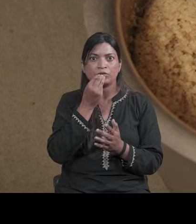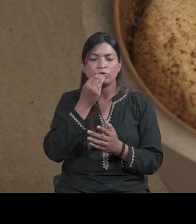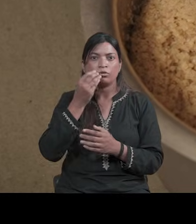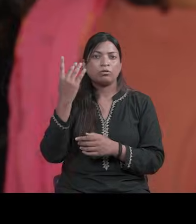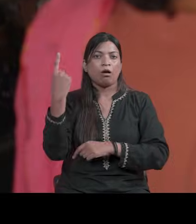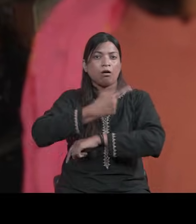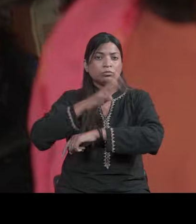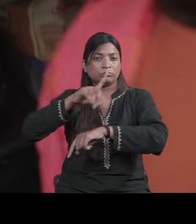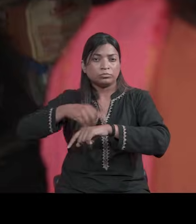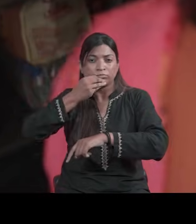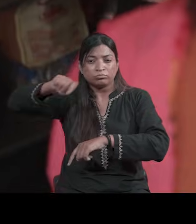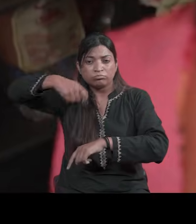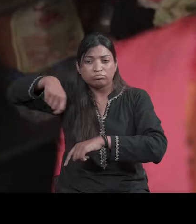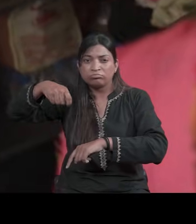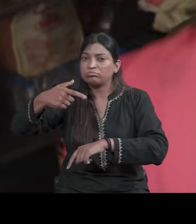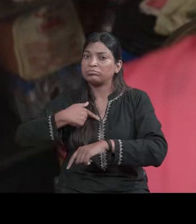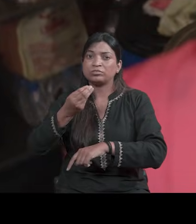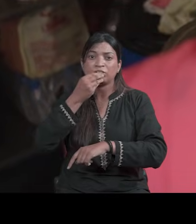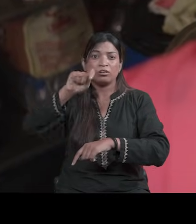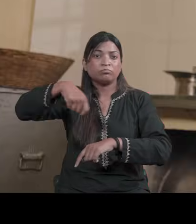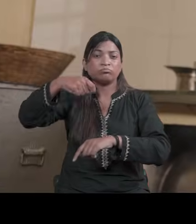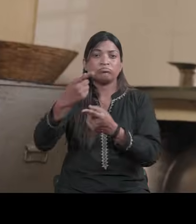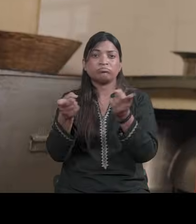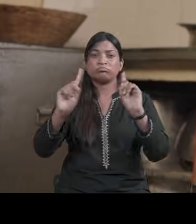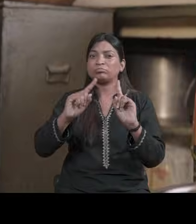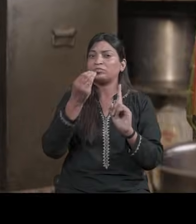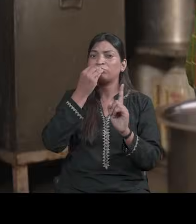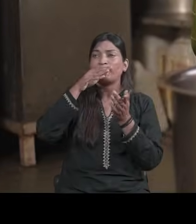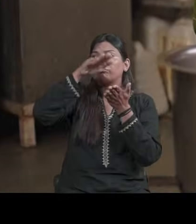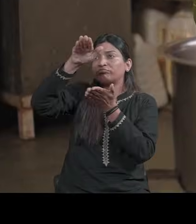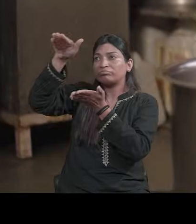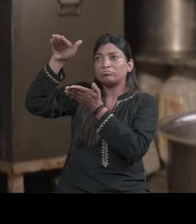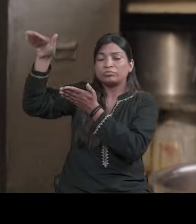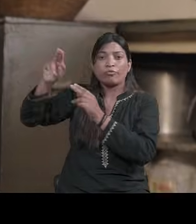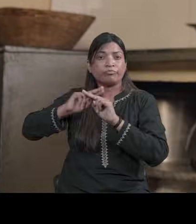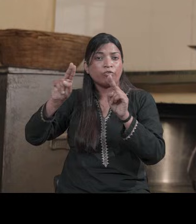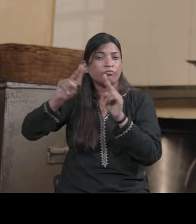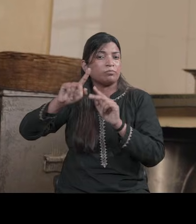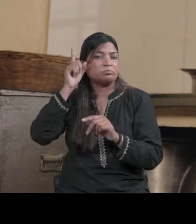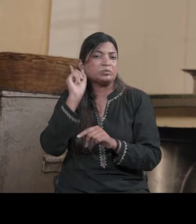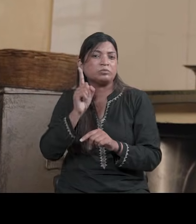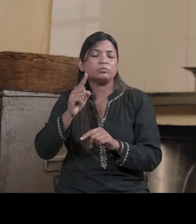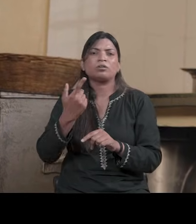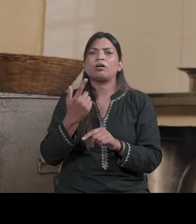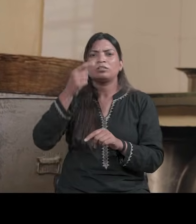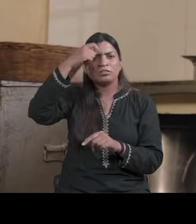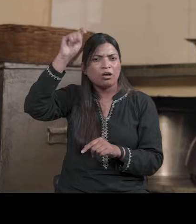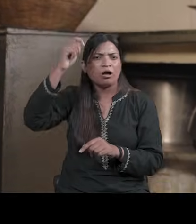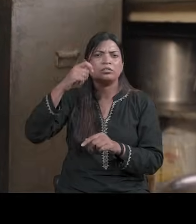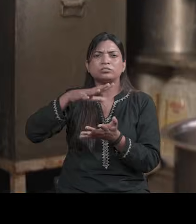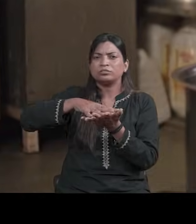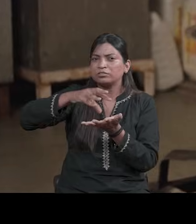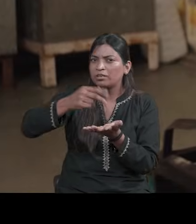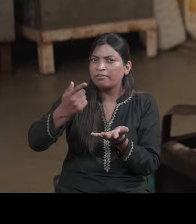है ना खाना बनना है, तो आपको किचन हमेशा फुल रखना रहता है। तो हमको रेगुलर रिक्वायरमेंट रहती है ग्रॉसरी का, दाल, चावल, शक्कर,